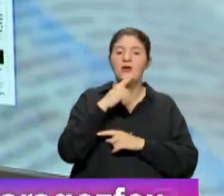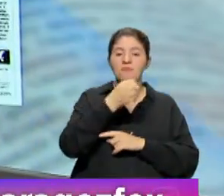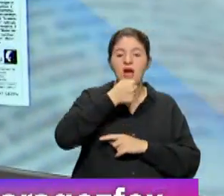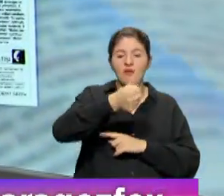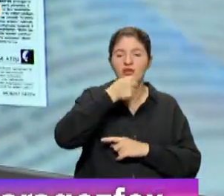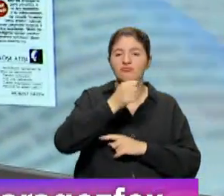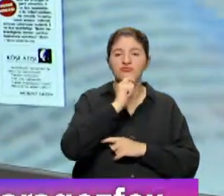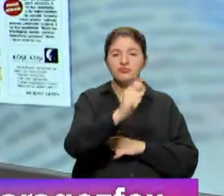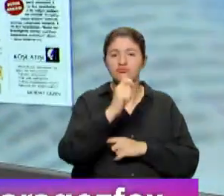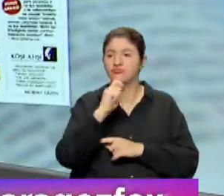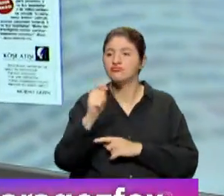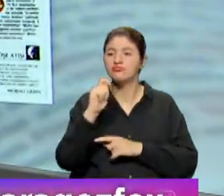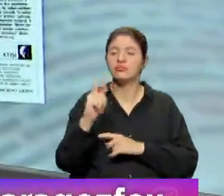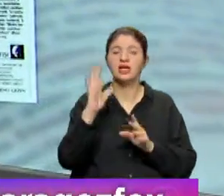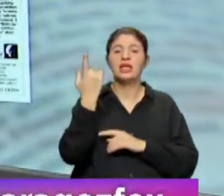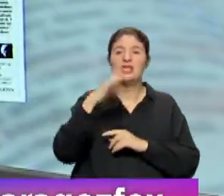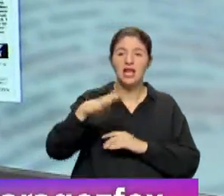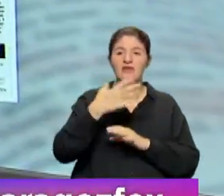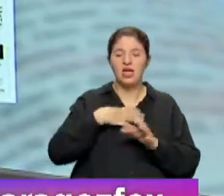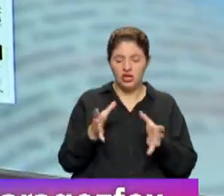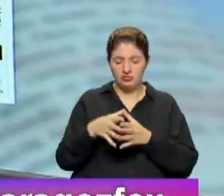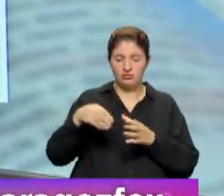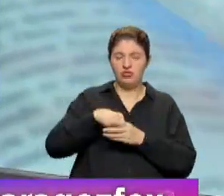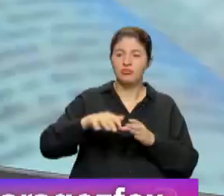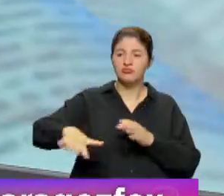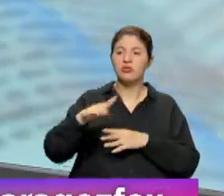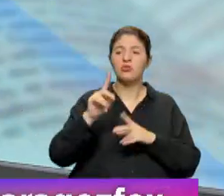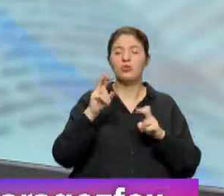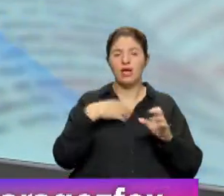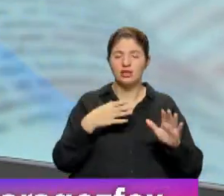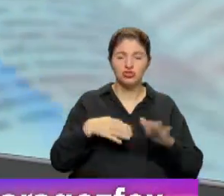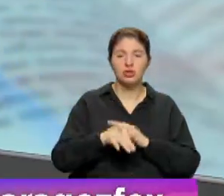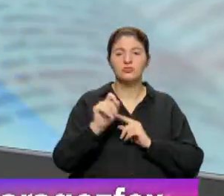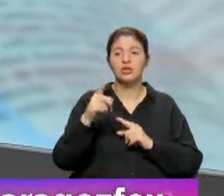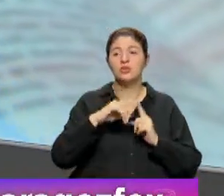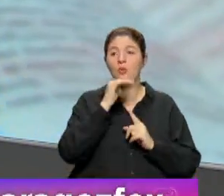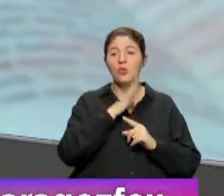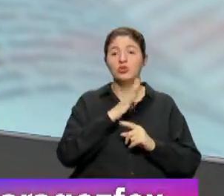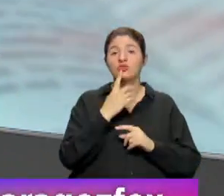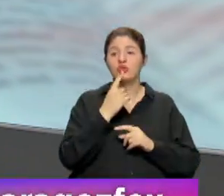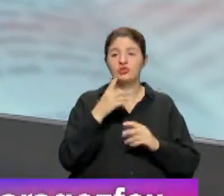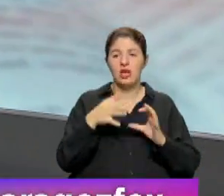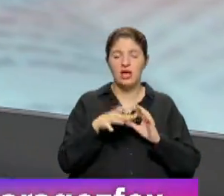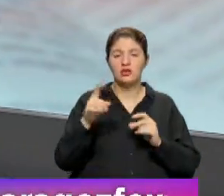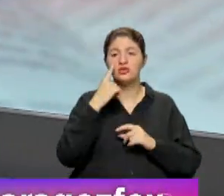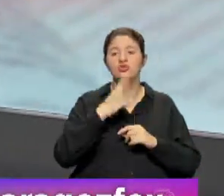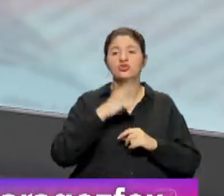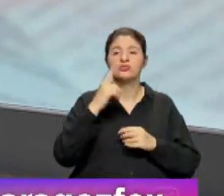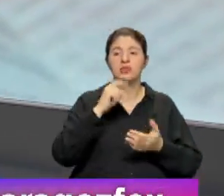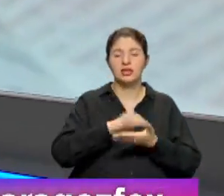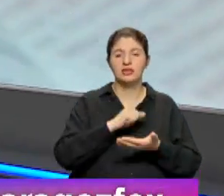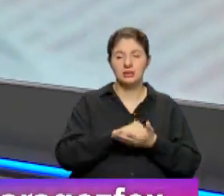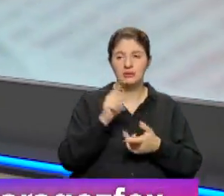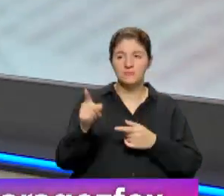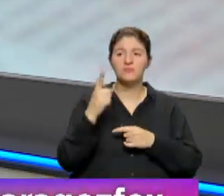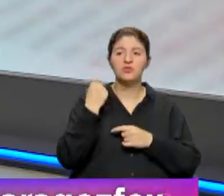mikrofonlar belki liderler ya da kurmayları kendileri girecek bu konuya Kılıçdaroğlu'nun sözleri üzerinden Cumhuriyet Gazetesi